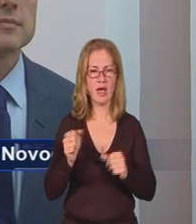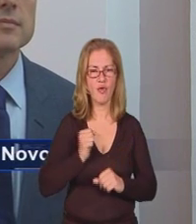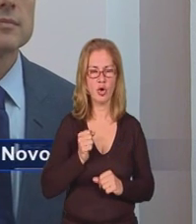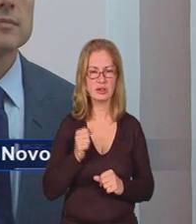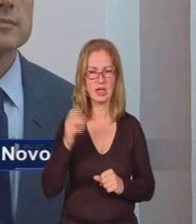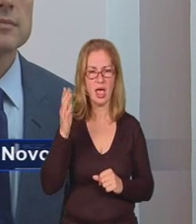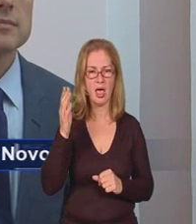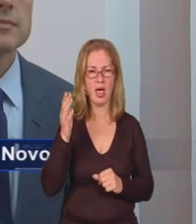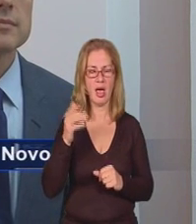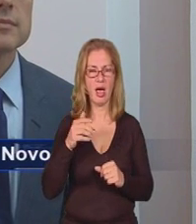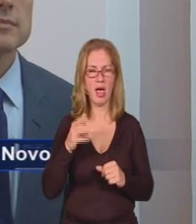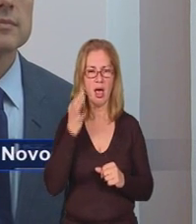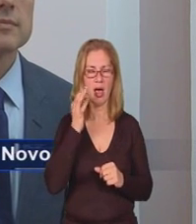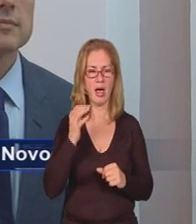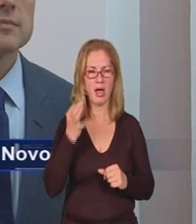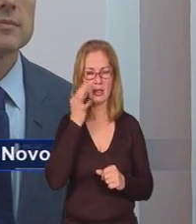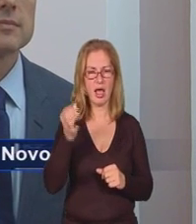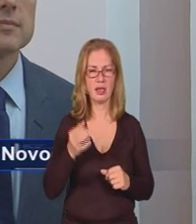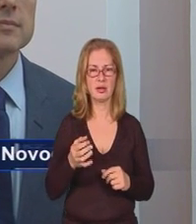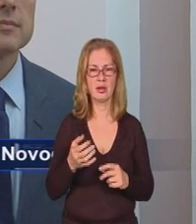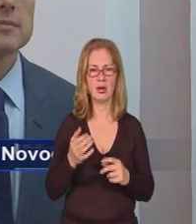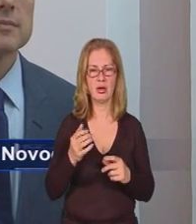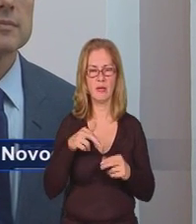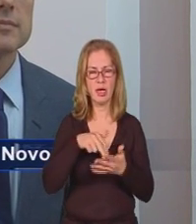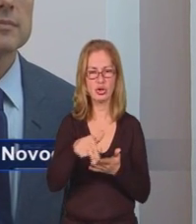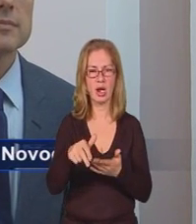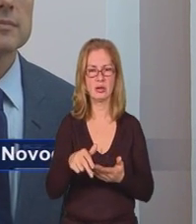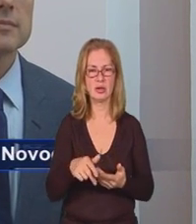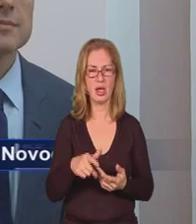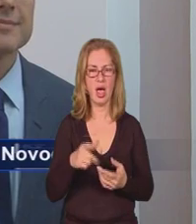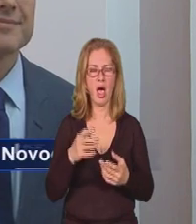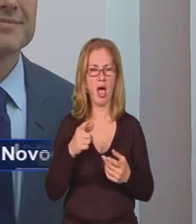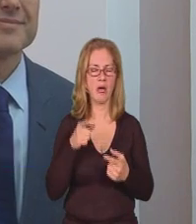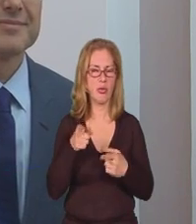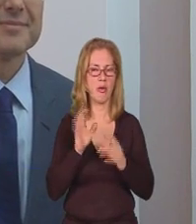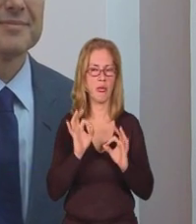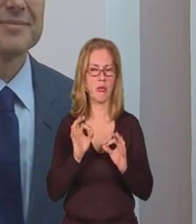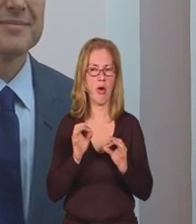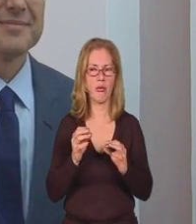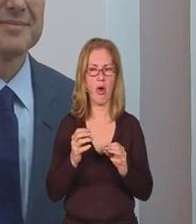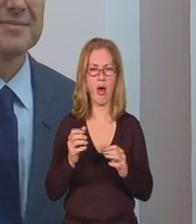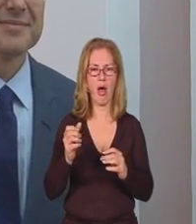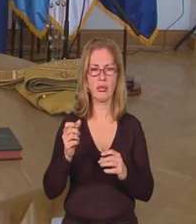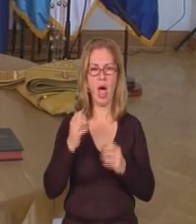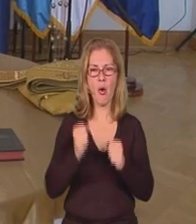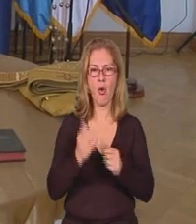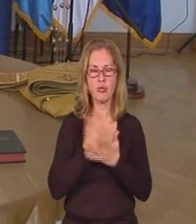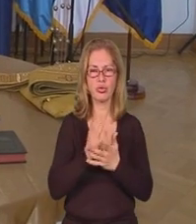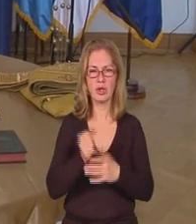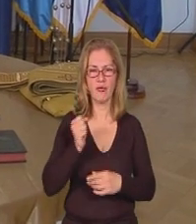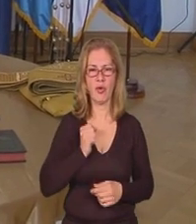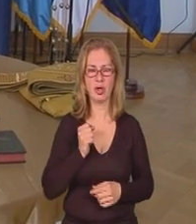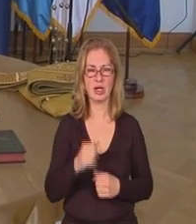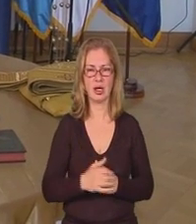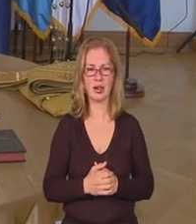pešadije i kada je to dan grada Novog Sada, onda je nekako i logično da kum slave bude vojnik. Đurđic